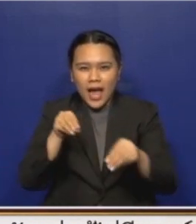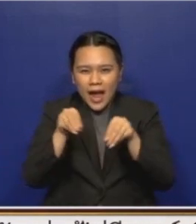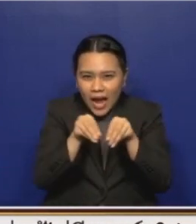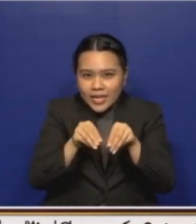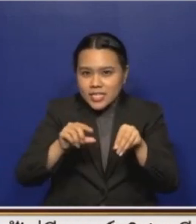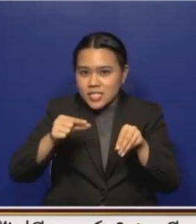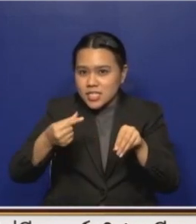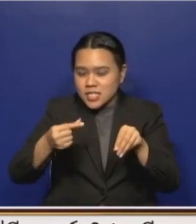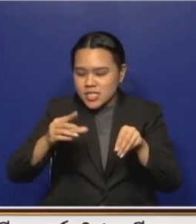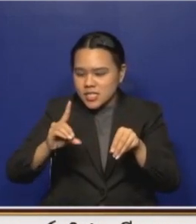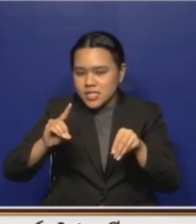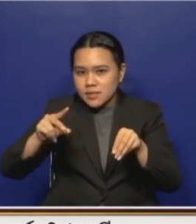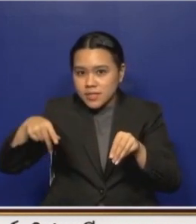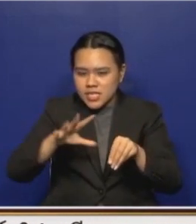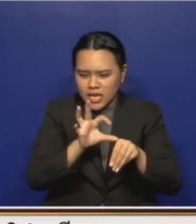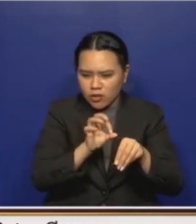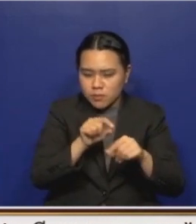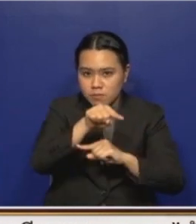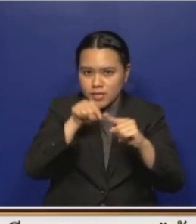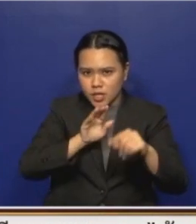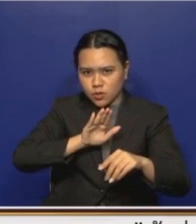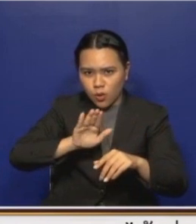อไปสิครับนี่ครับ